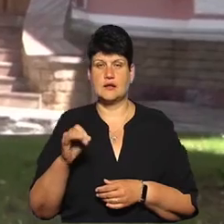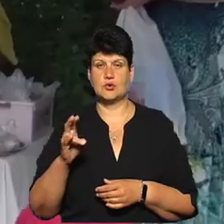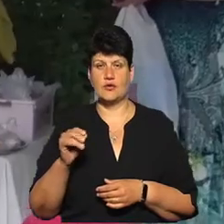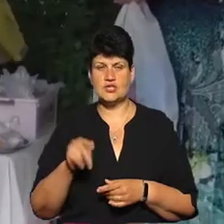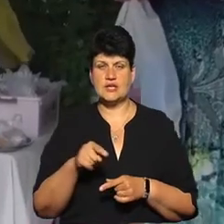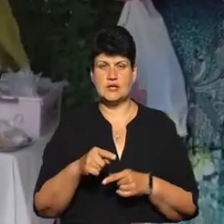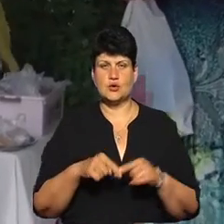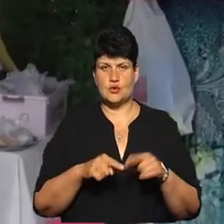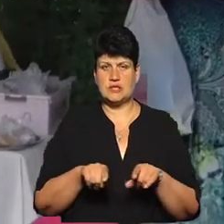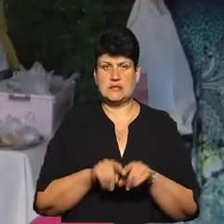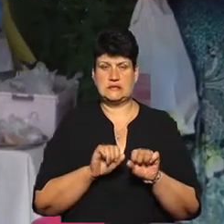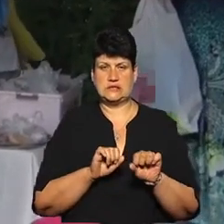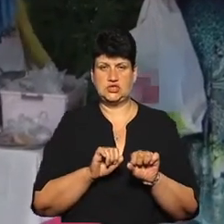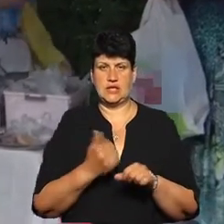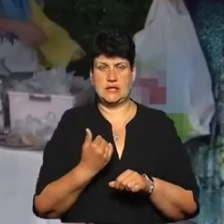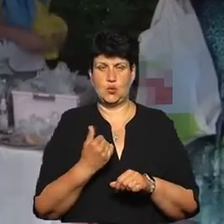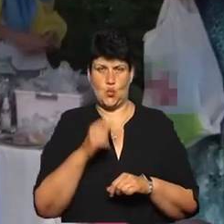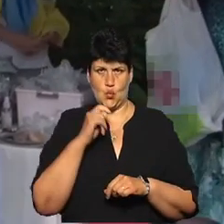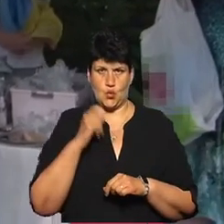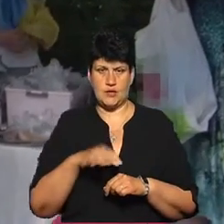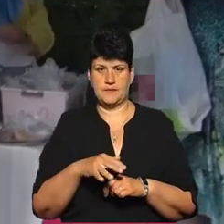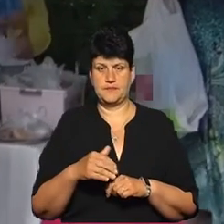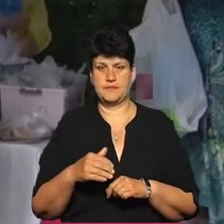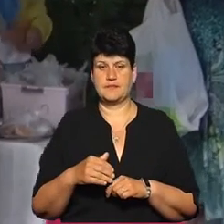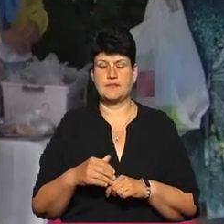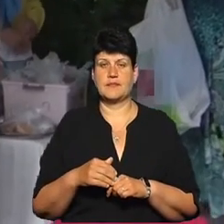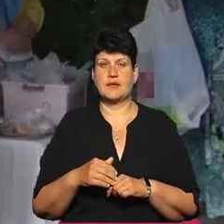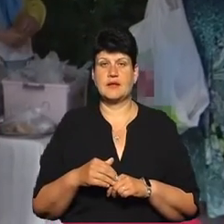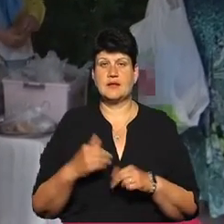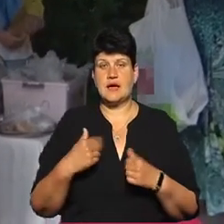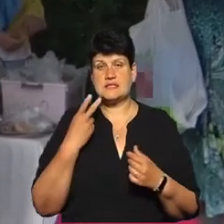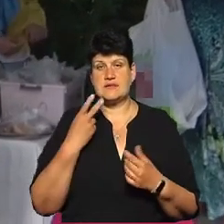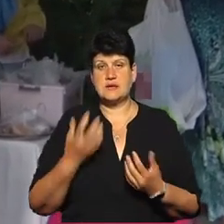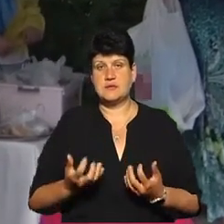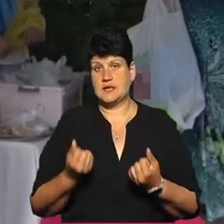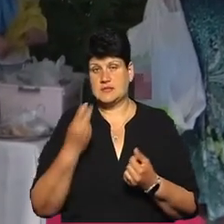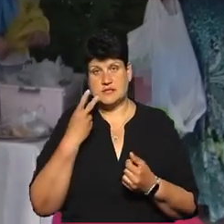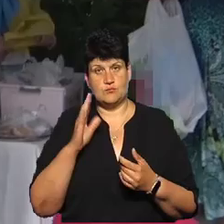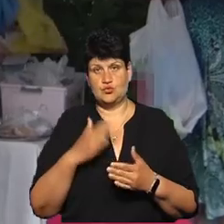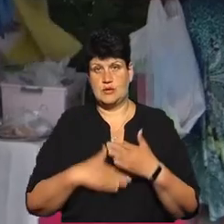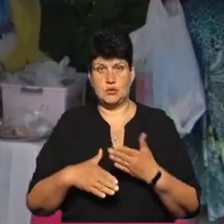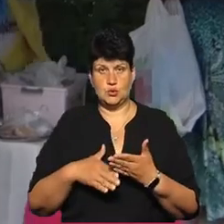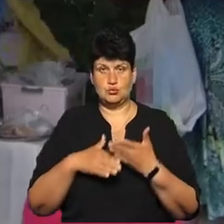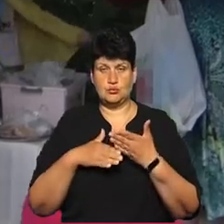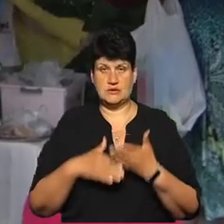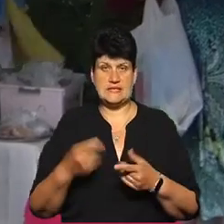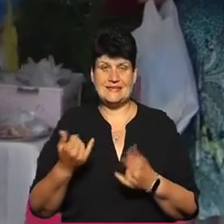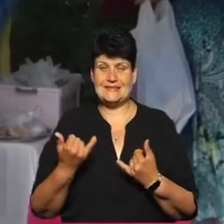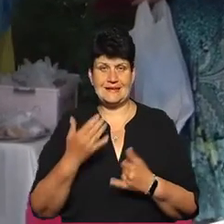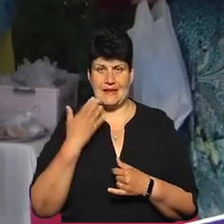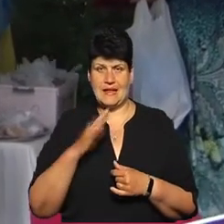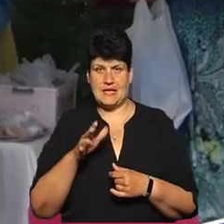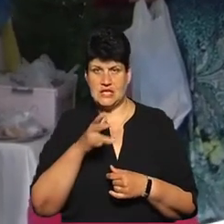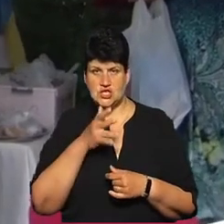теж зараз захищають Україну. Я підтримую це і завжди буду рада допомогти, тому що знаю, зараз нелегкий час, гинуть